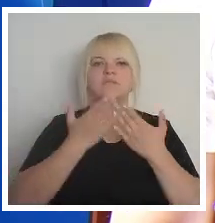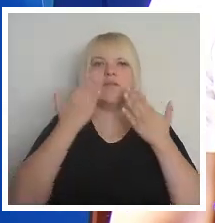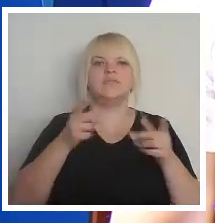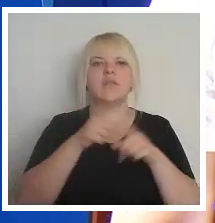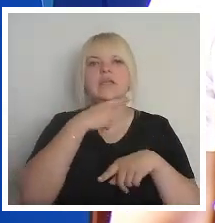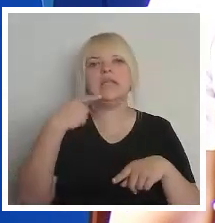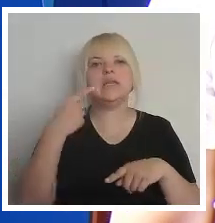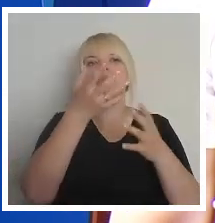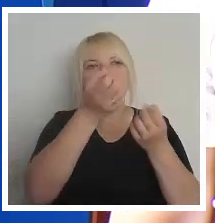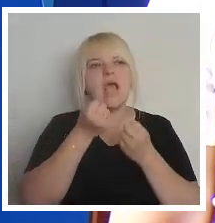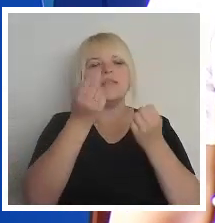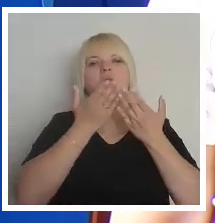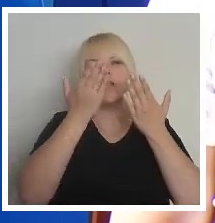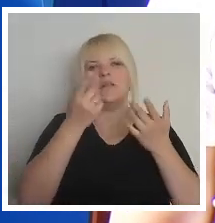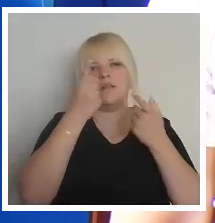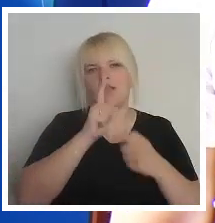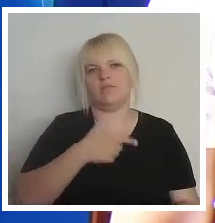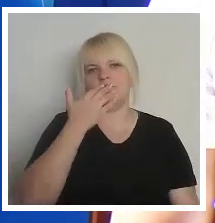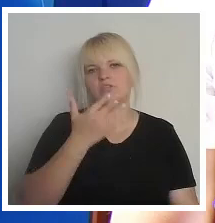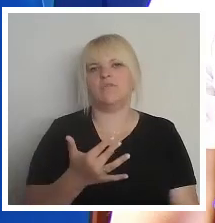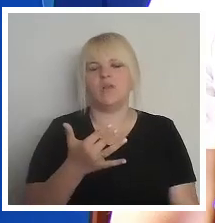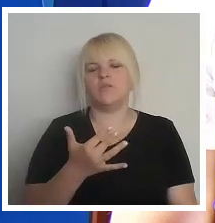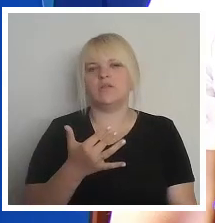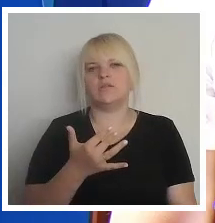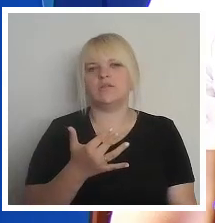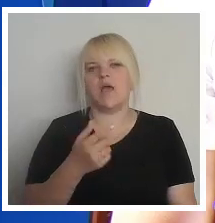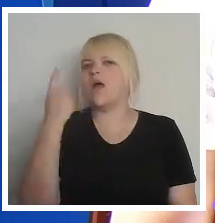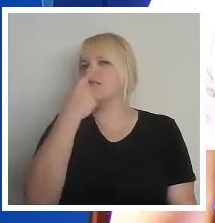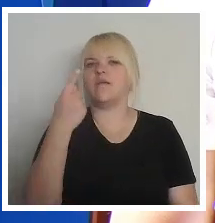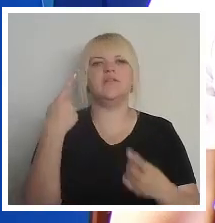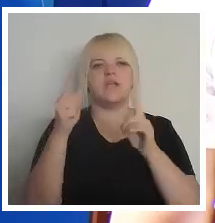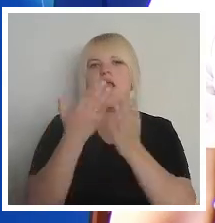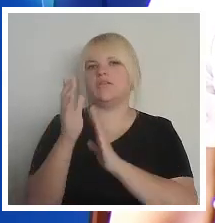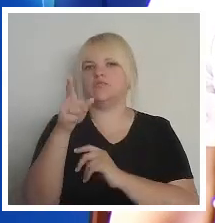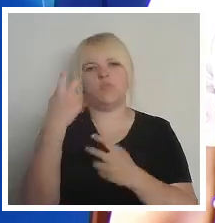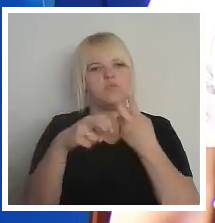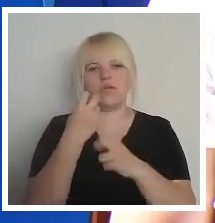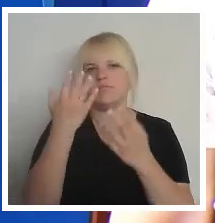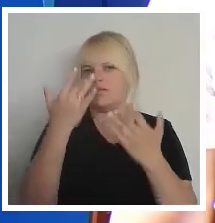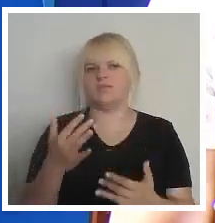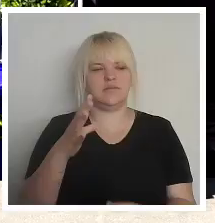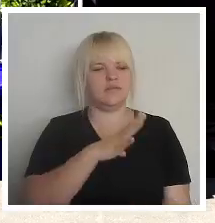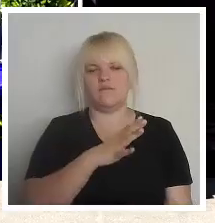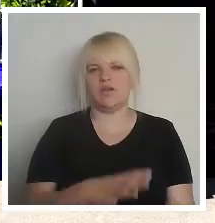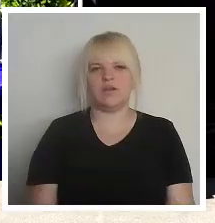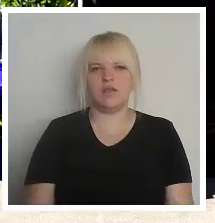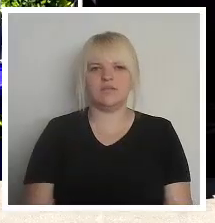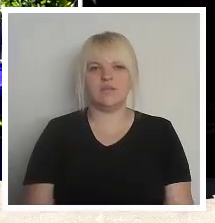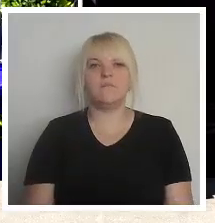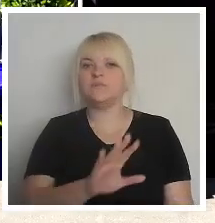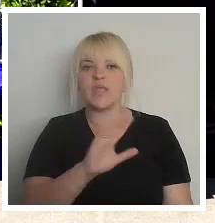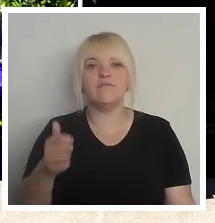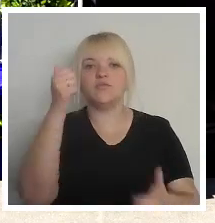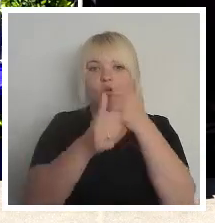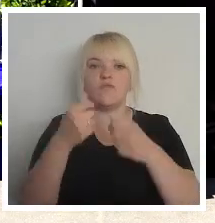to saņemt latviski. Un tas, man liekas, ir, nu, tas, tā, neviens no mums atsevišķu šo problēmu nevarēs atrisināt. Tad nekonkurējam savā